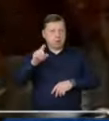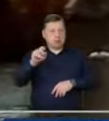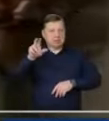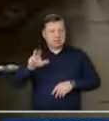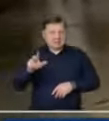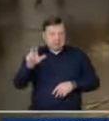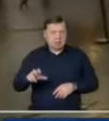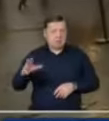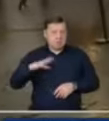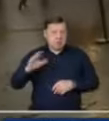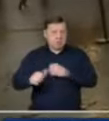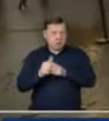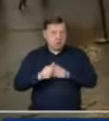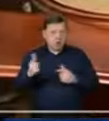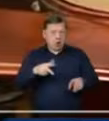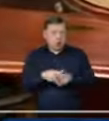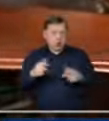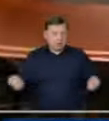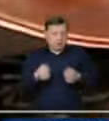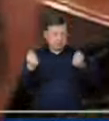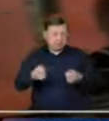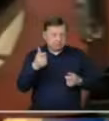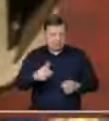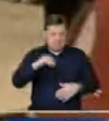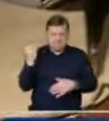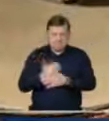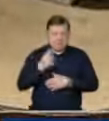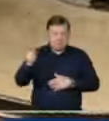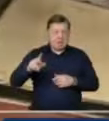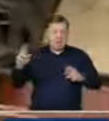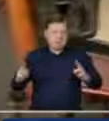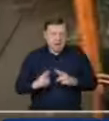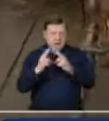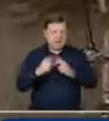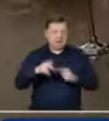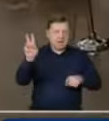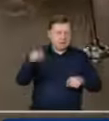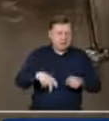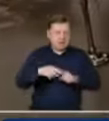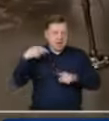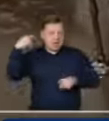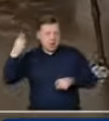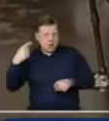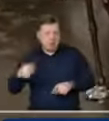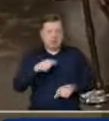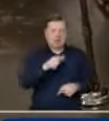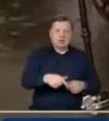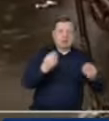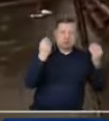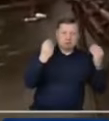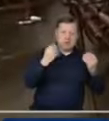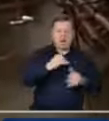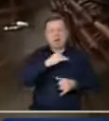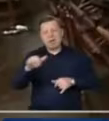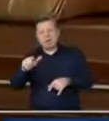gust. Dowodem te zabytkowe pojazdy konne pochodzące z renomowanych firm paryskich, wiedeńskich czy londyńskich. Jedne pełniły funkcje reprezentacyjne, inne na co dzień